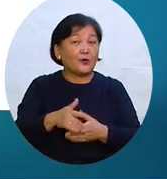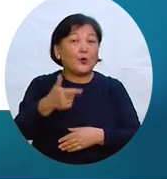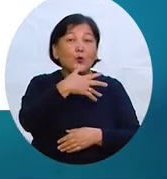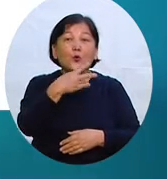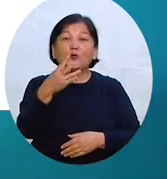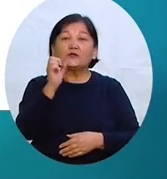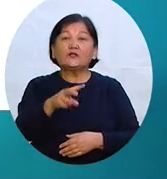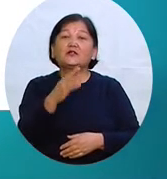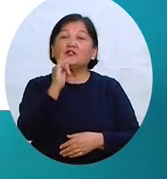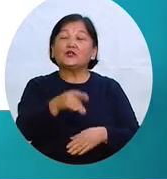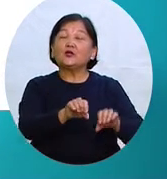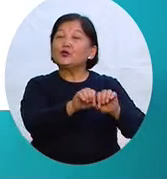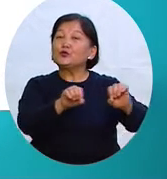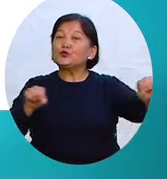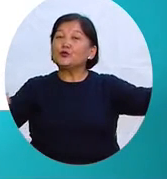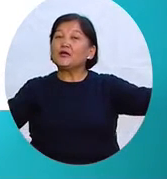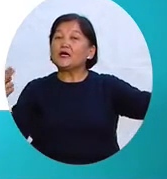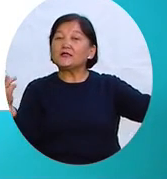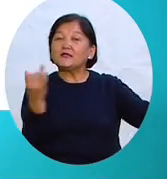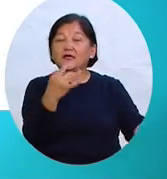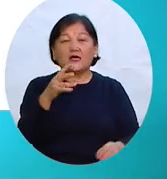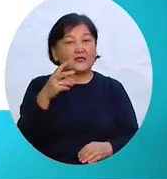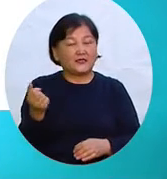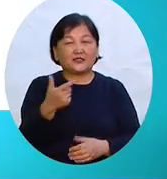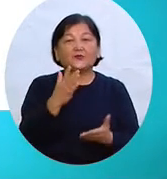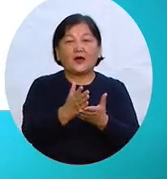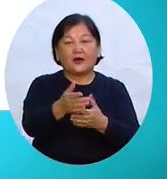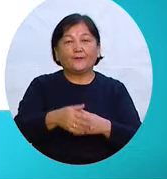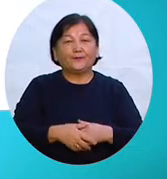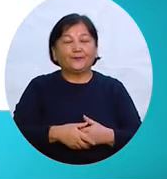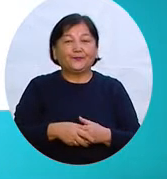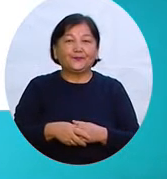гүн зил шиг сунаан царна гэж гардаг.